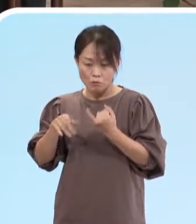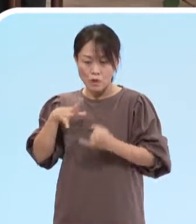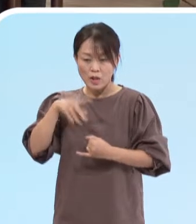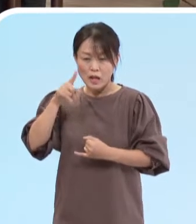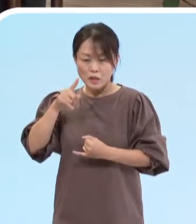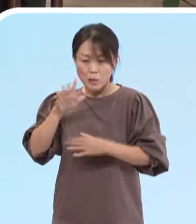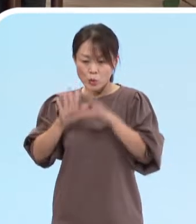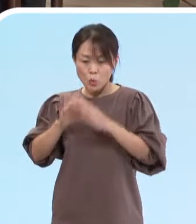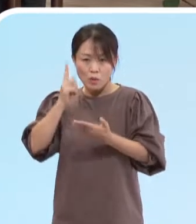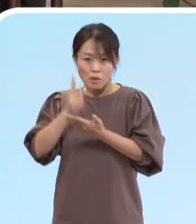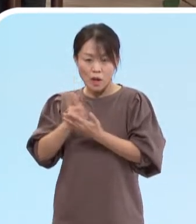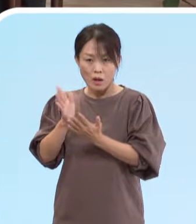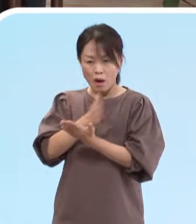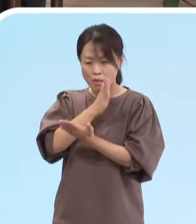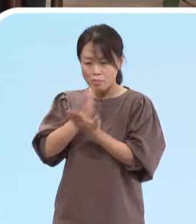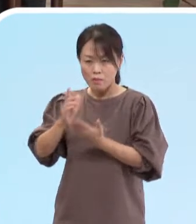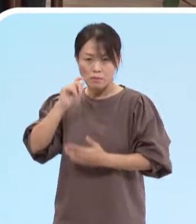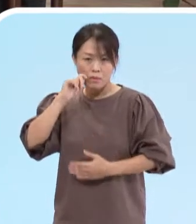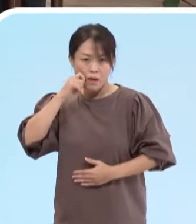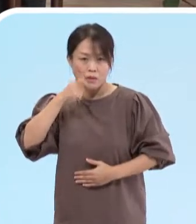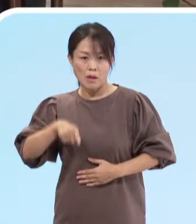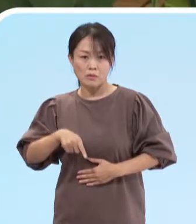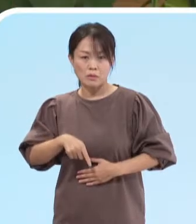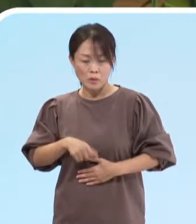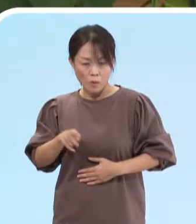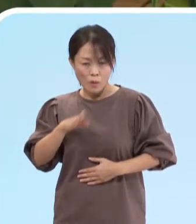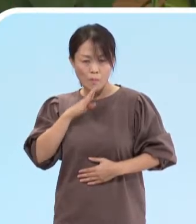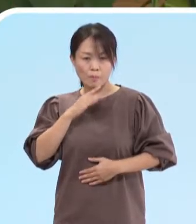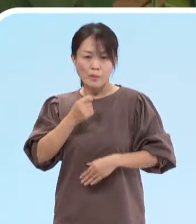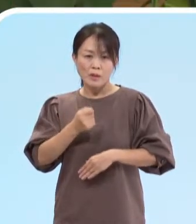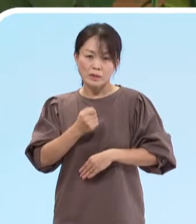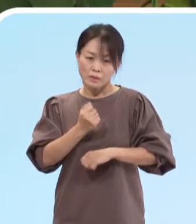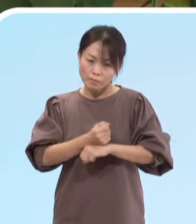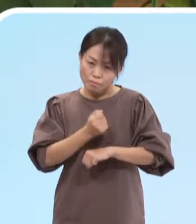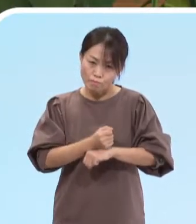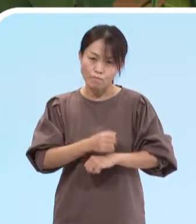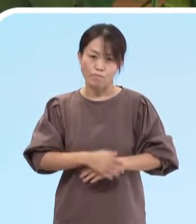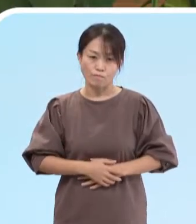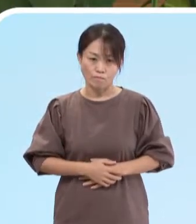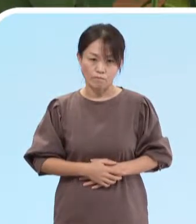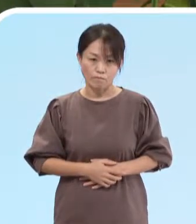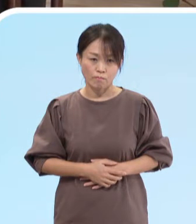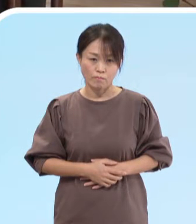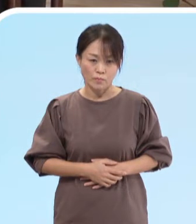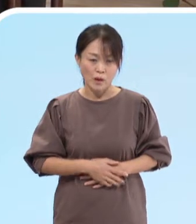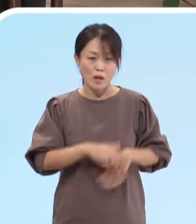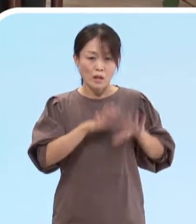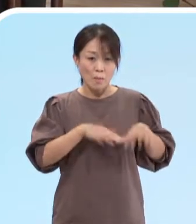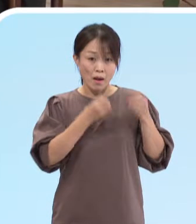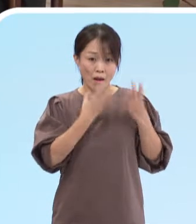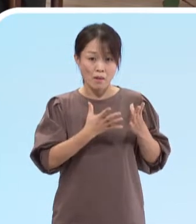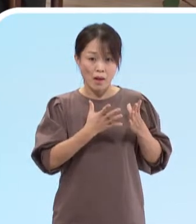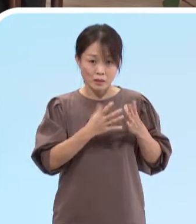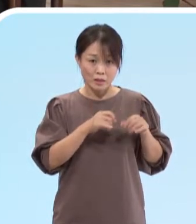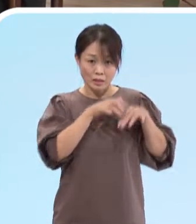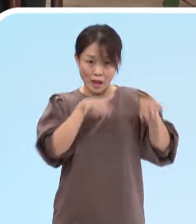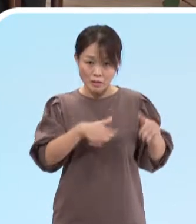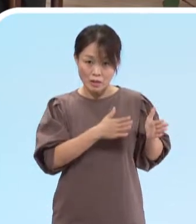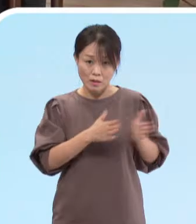初の症状だけではなかなか見極めができないと、これが一番ややこしい。 そこで新しい体制